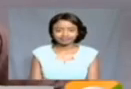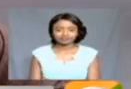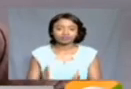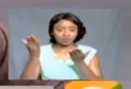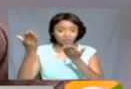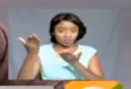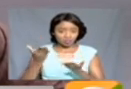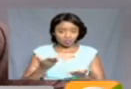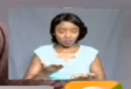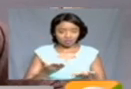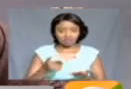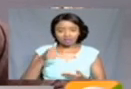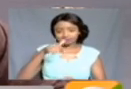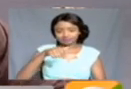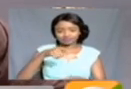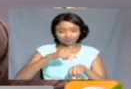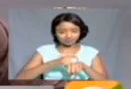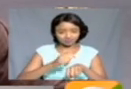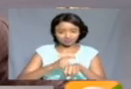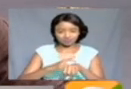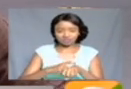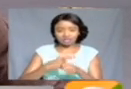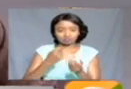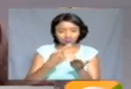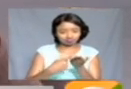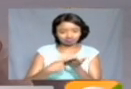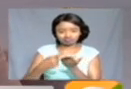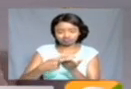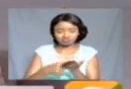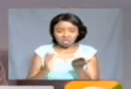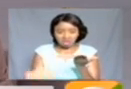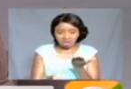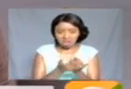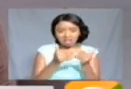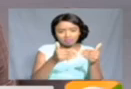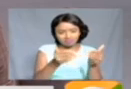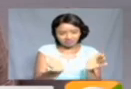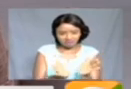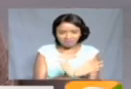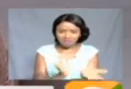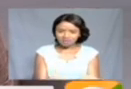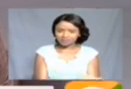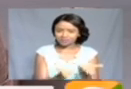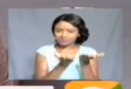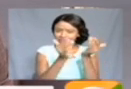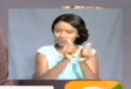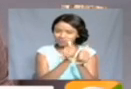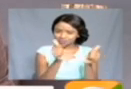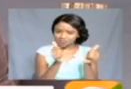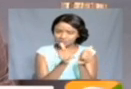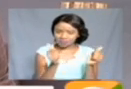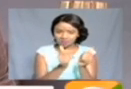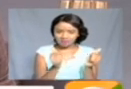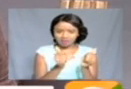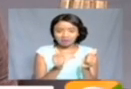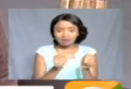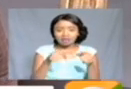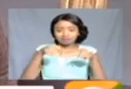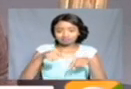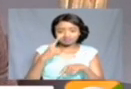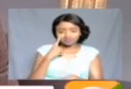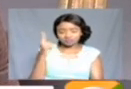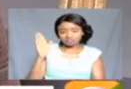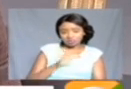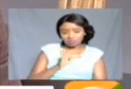Karibu katika sehemu ya kuweza kuzipiga msasa na kuweza kuimarisha familia zetu hususan masuala ya kijamii. Na hapa niko na Bi Msafwari